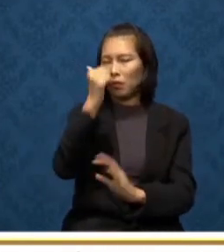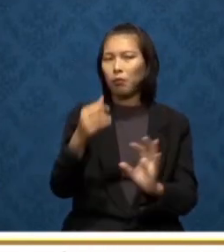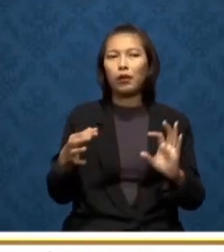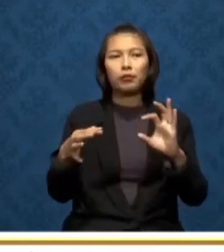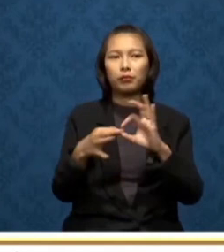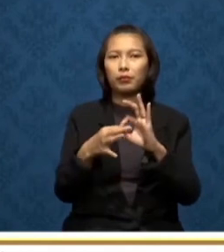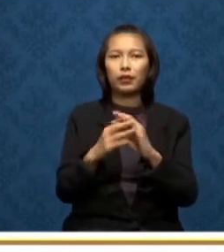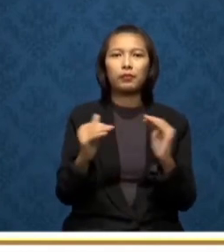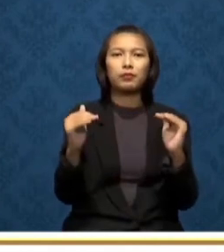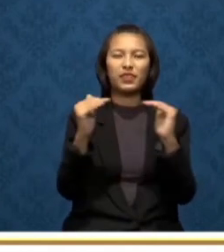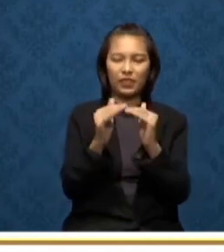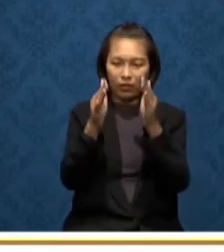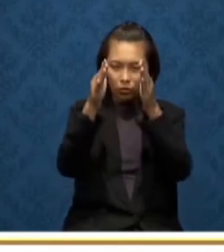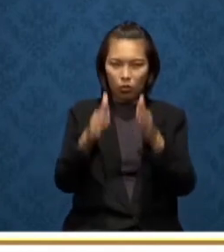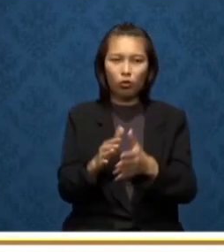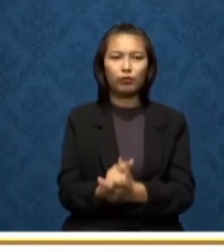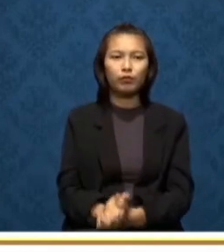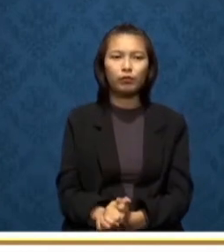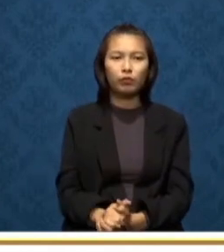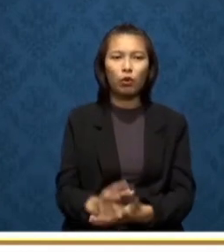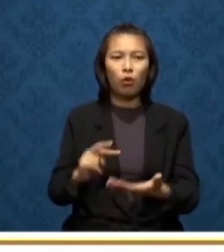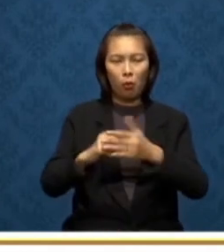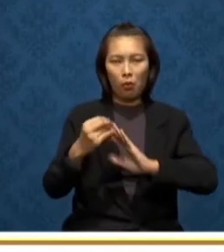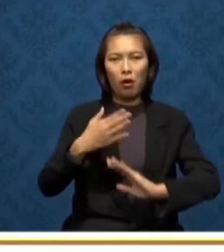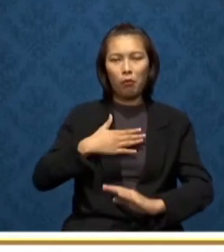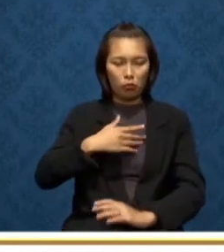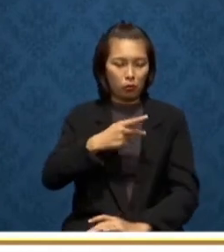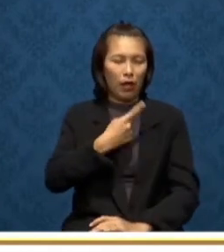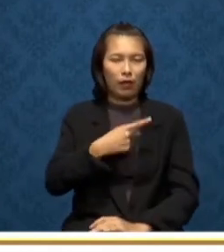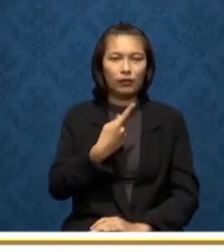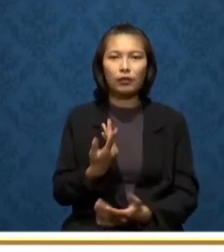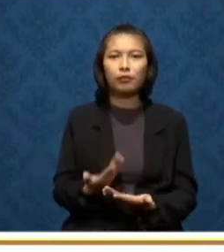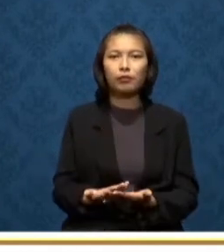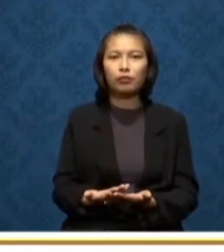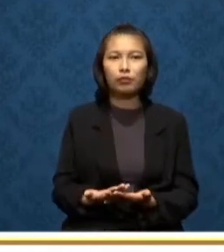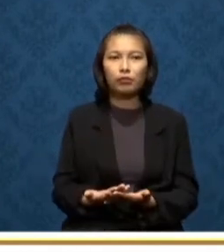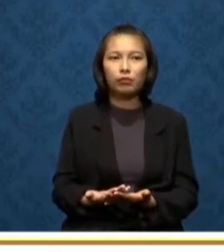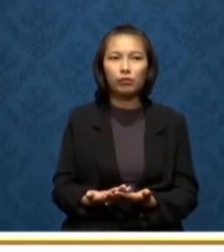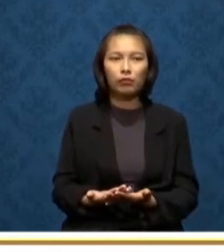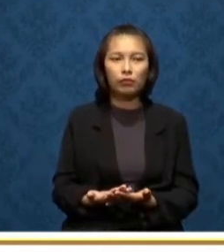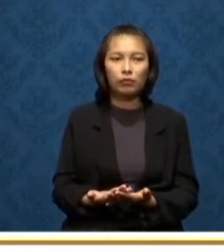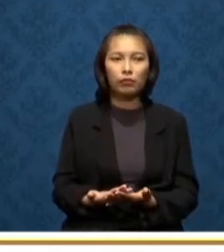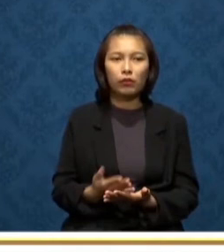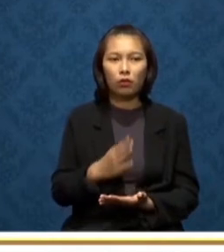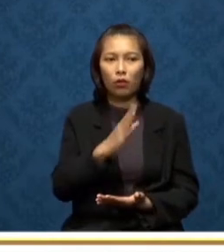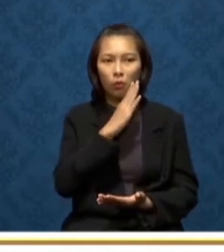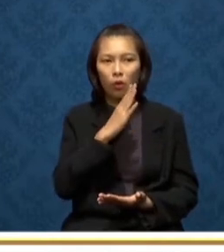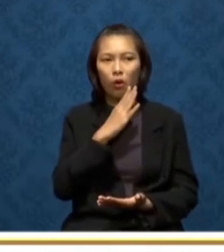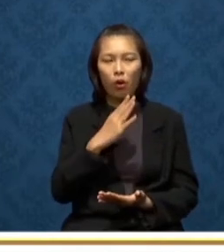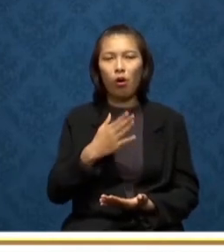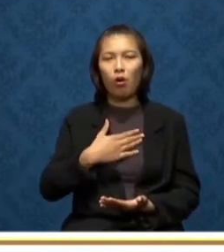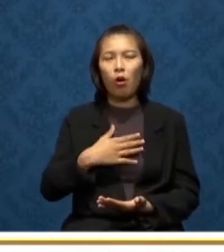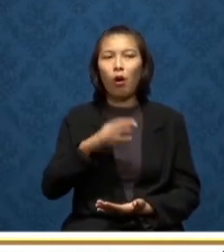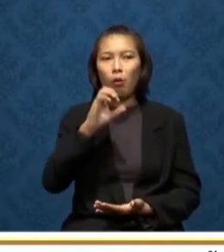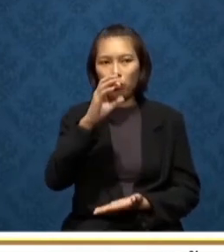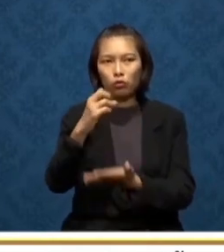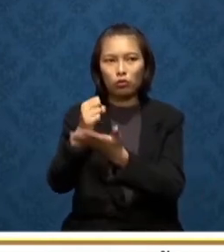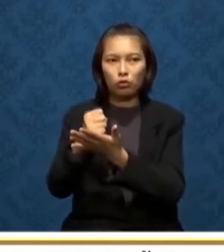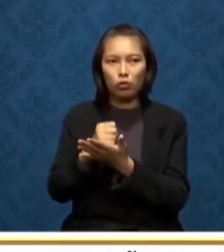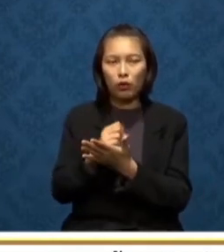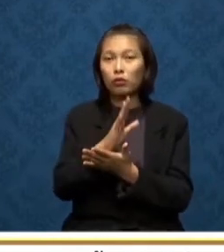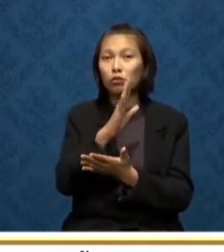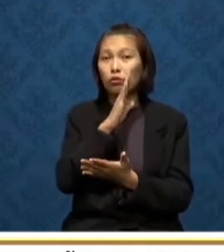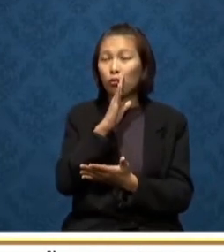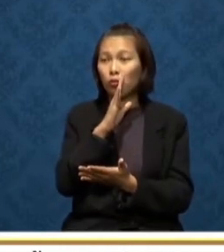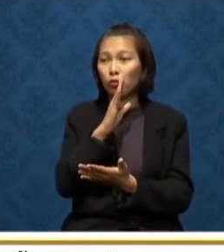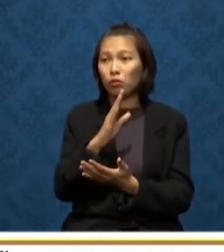มนุษยชนครับผมพูดด้วยความเกรงใจอาจารย์จรัญบอกว่าอดิศรช่วยพูดหน่อยถ้าวสันต์มาถาม